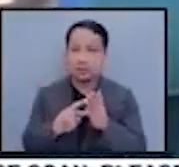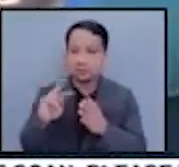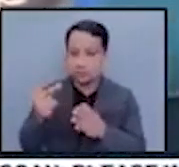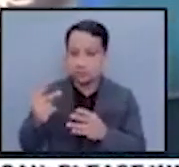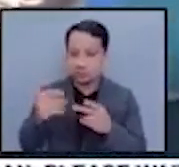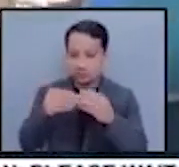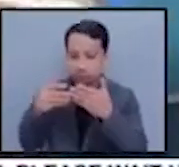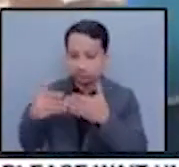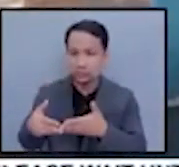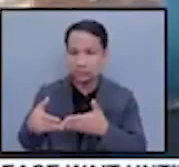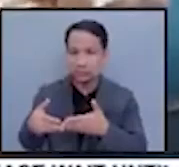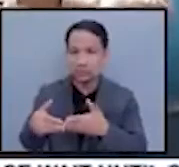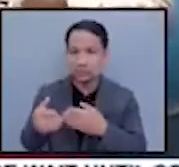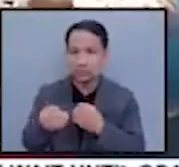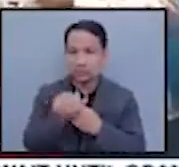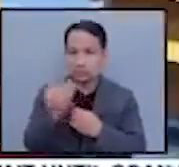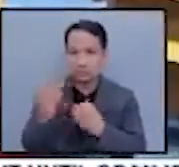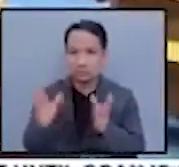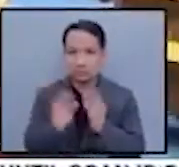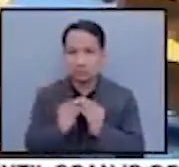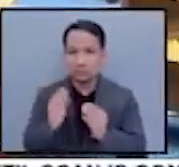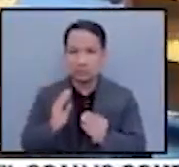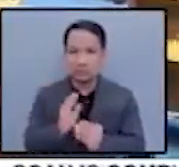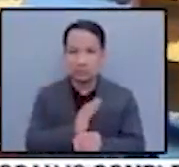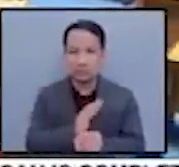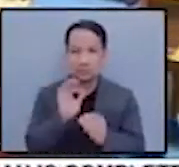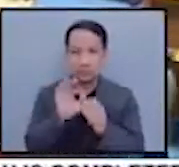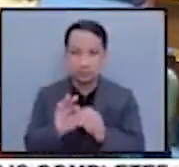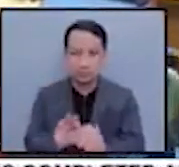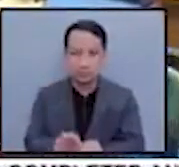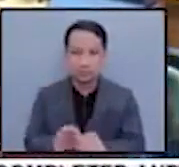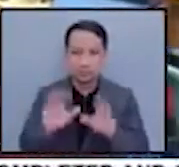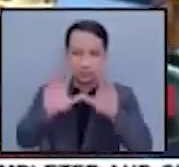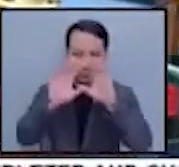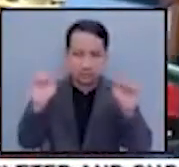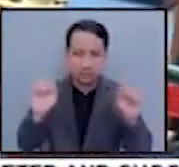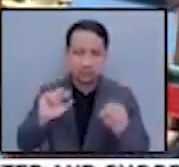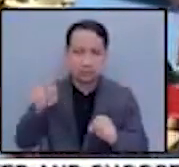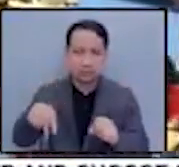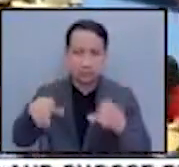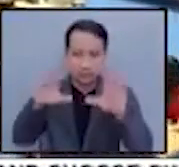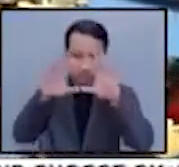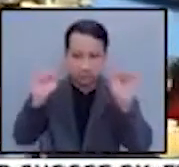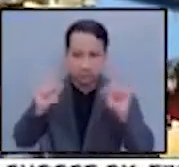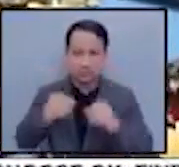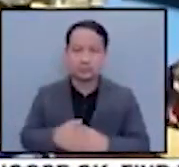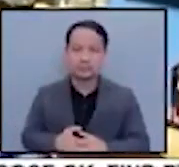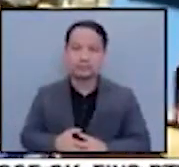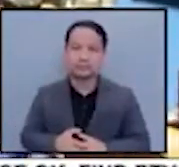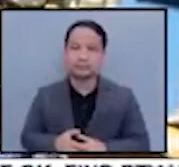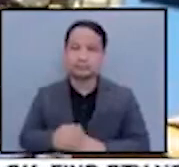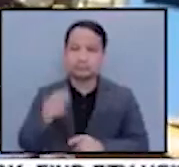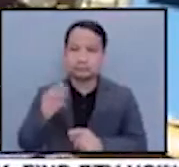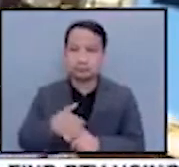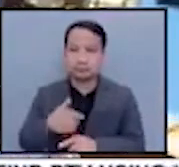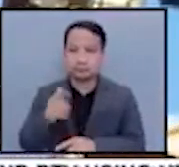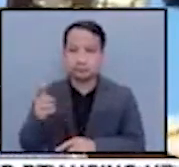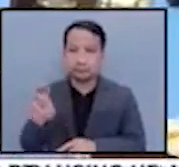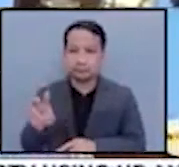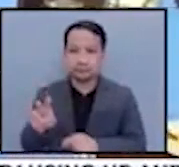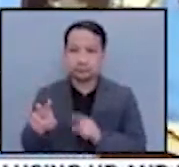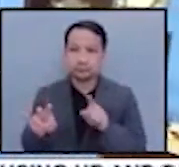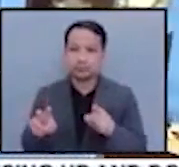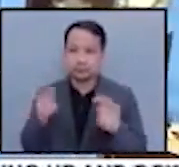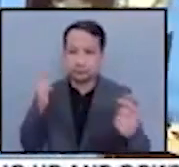nakatakdang canvassing ng Kongreso ng mga boto para sa presidente at vice-presidente. At May 27 anya ang target